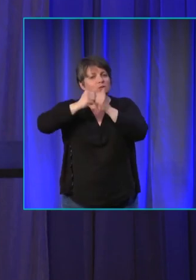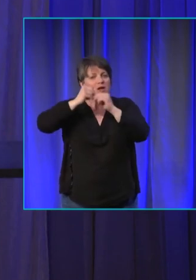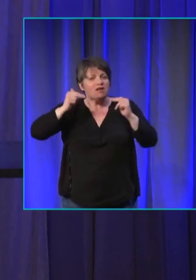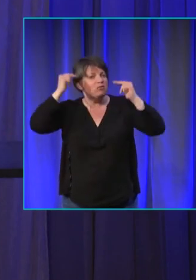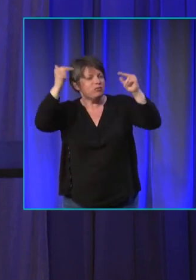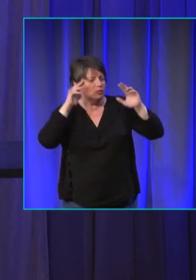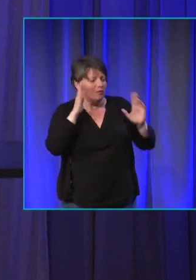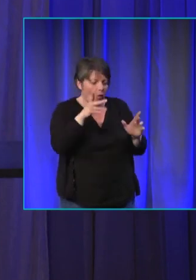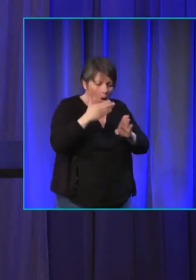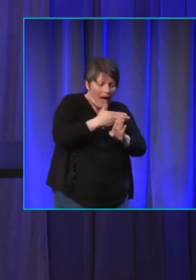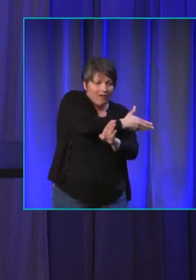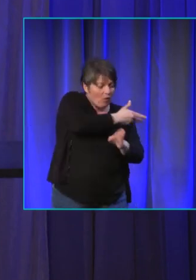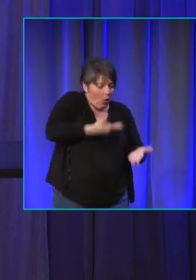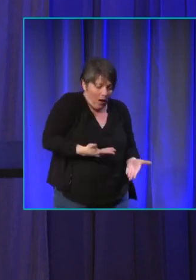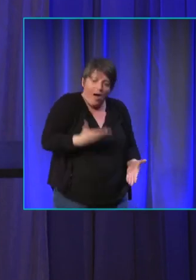importants